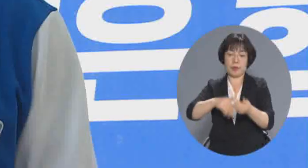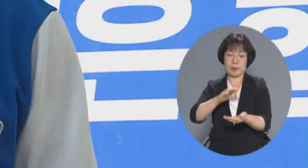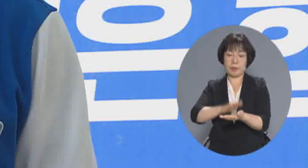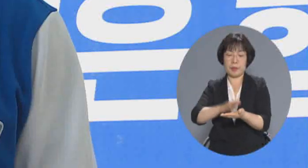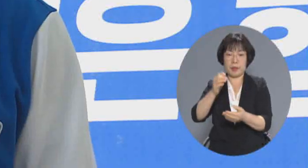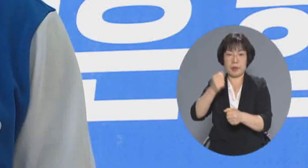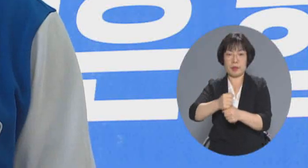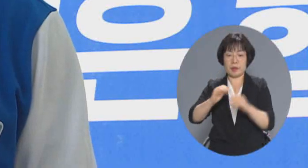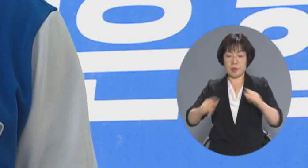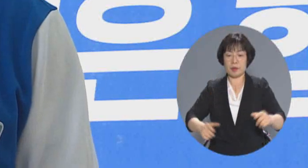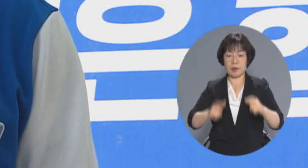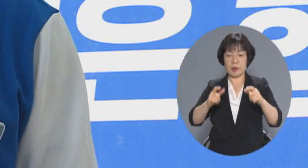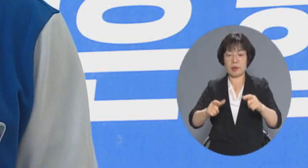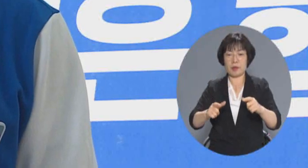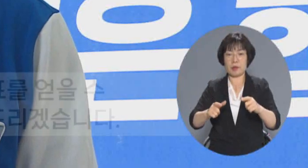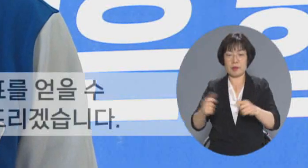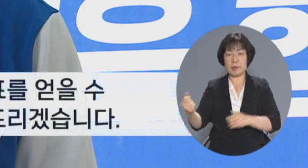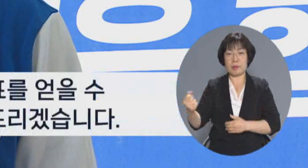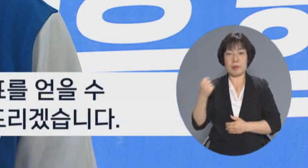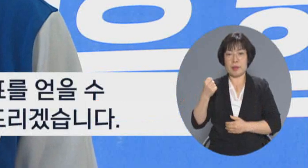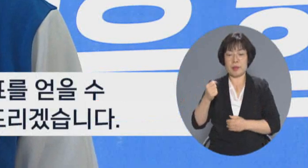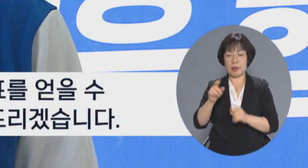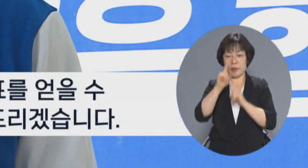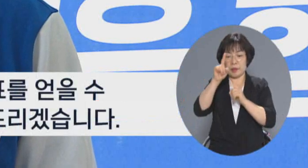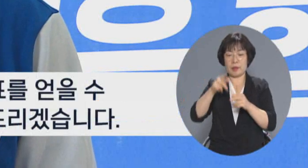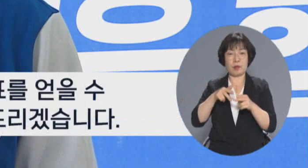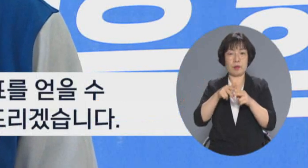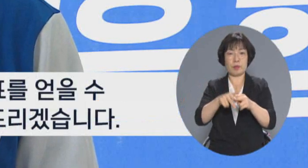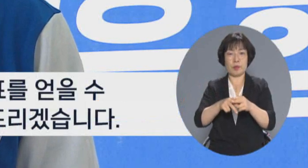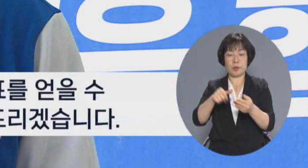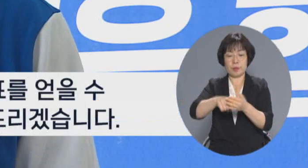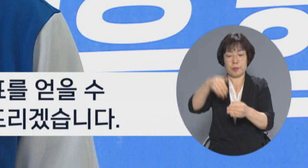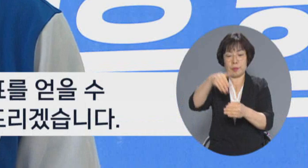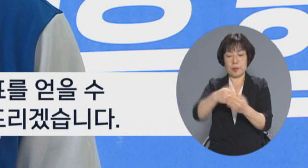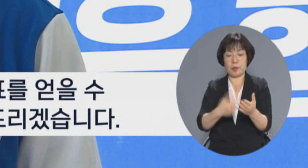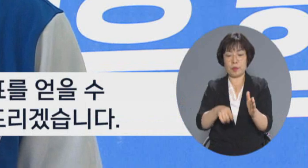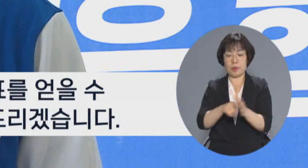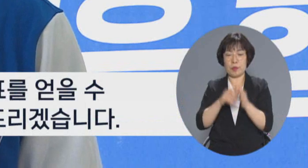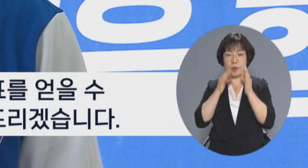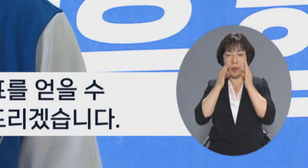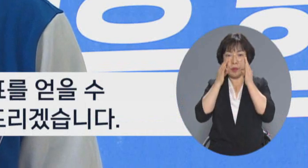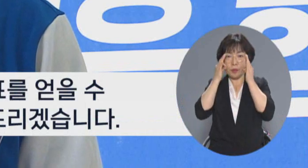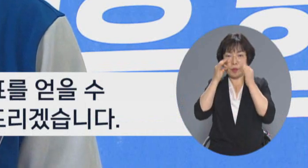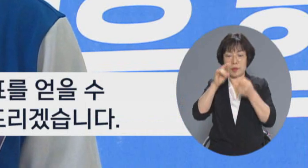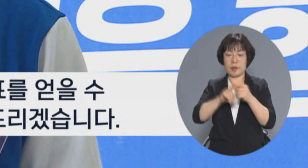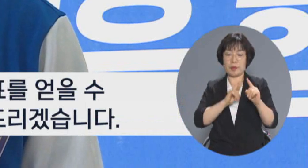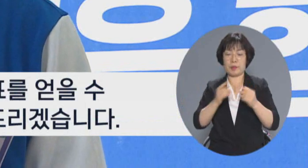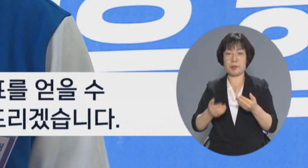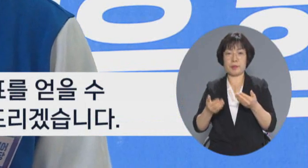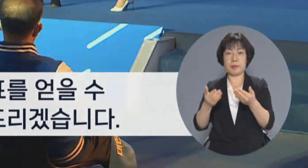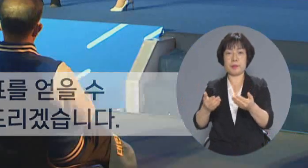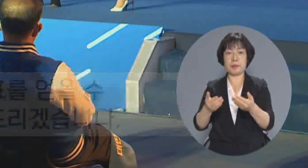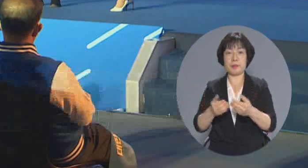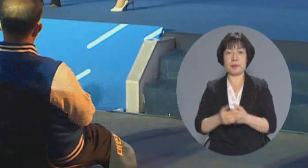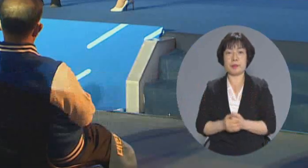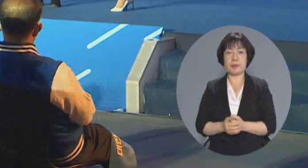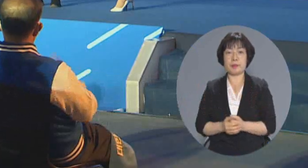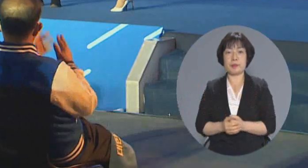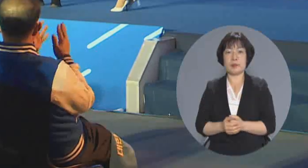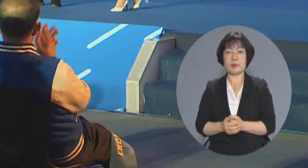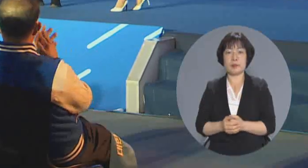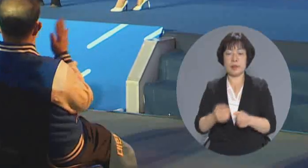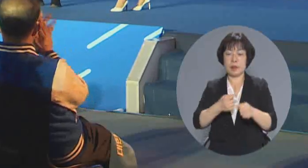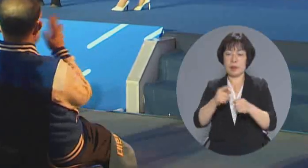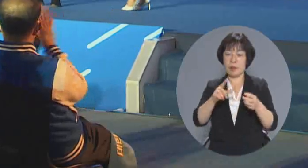우리 전남에서 압도적으로 이재명 후보가 표를 얻을 수 있도록 최선의 노력을 다하겠다 이런 말씀 드리겠습니다.